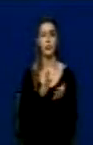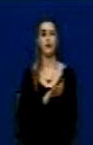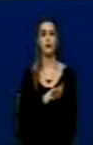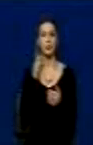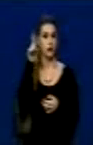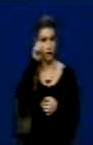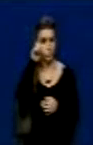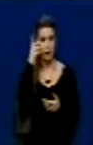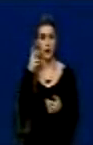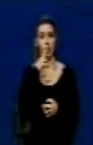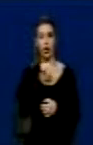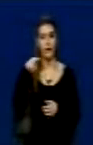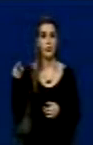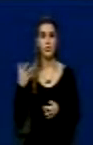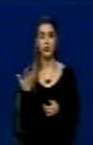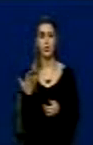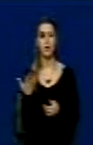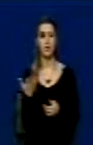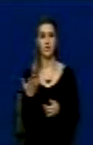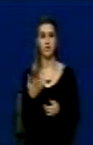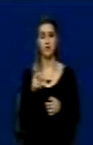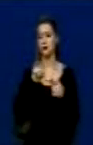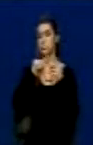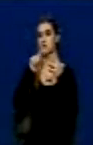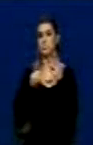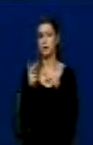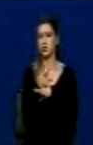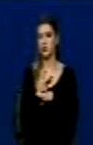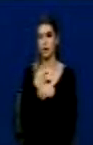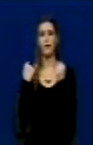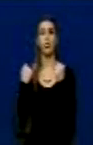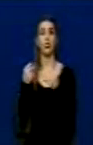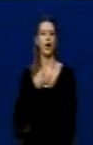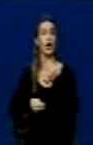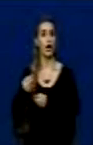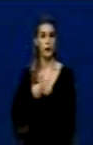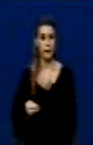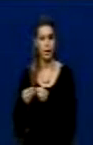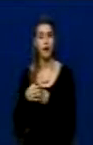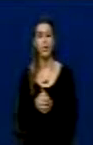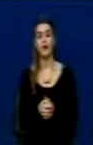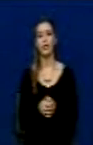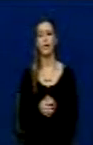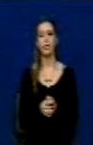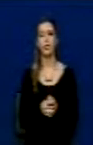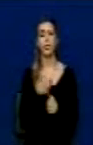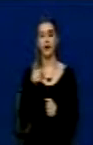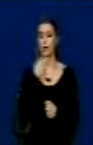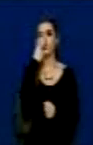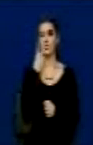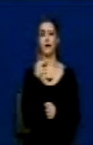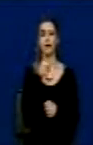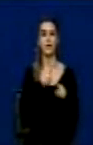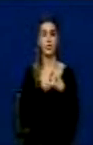zëm Gjermania, Norvegjia e këto shtetet me stabilitet ekonomik, ato tregojnë se suksesi e